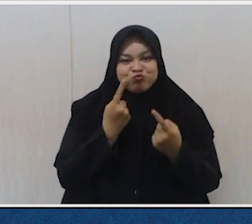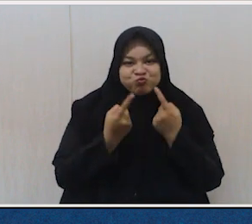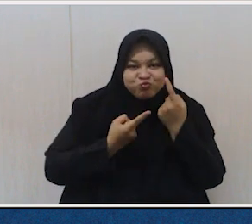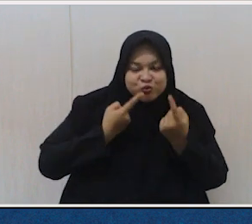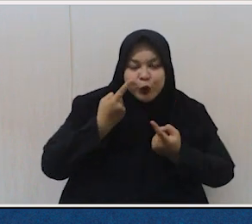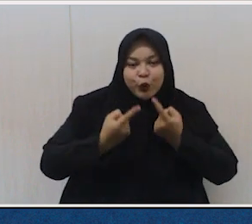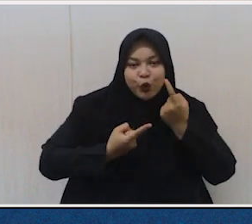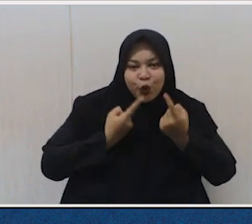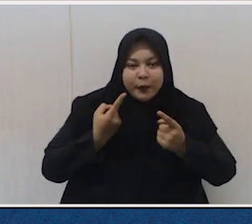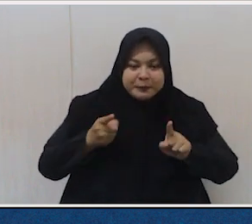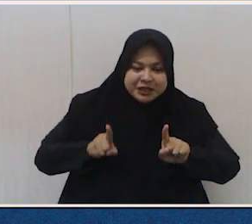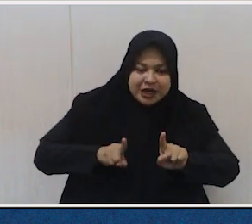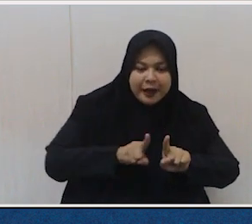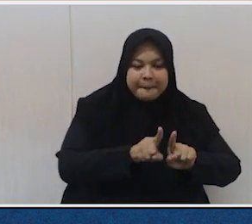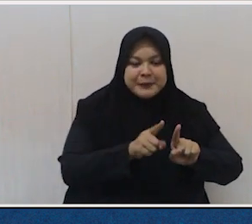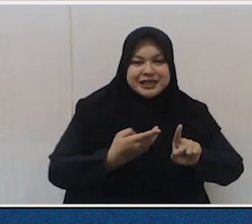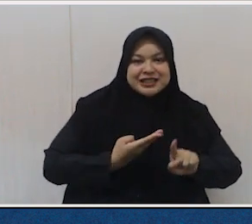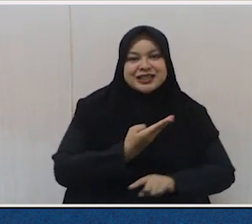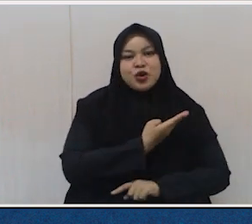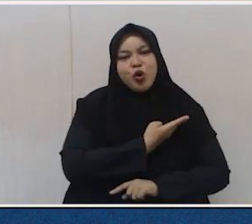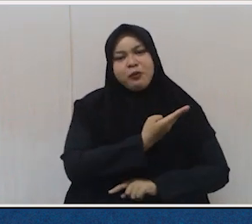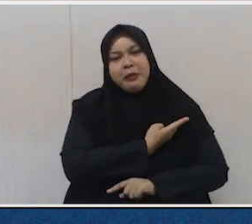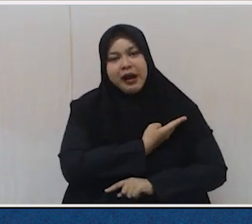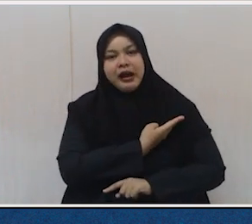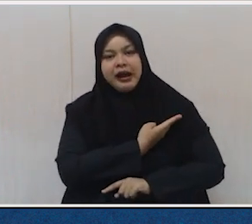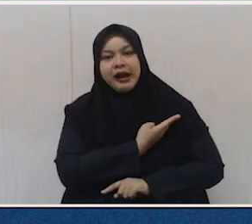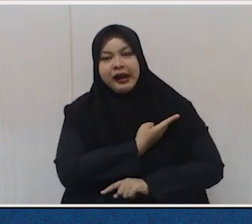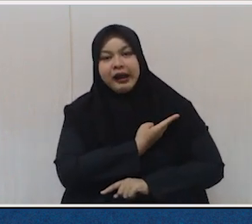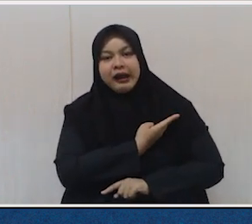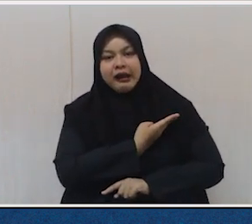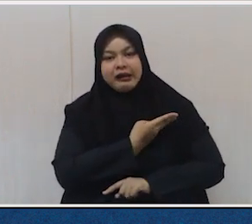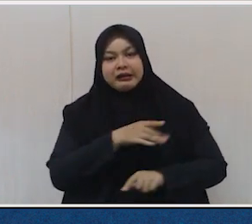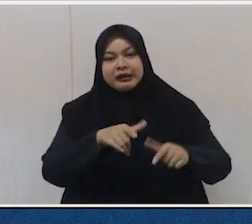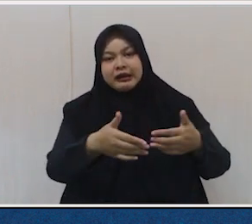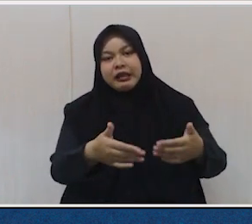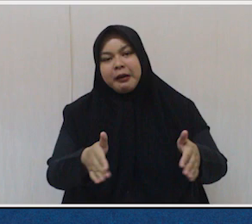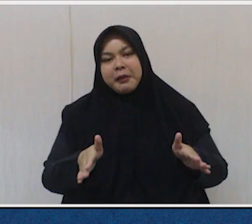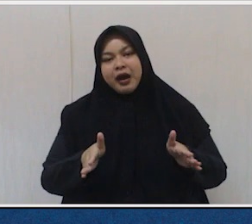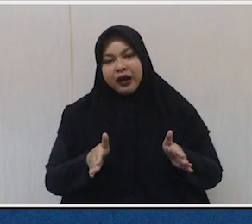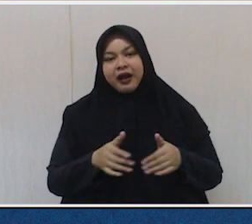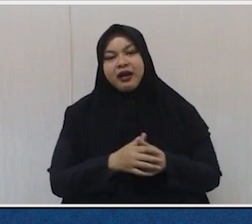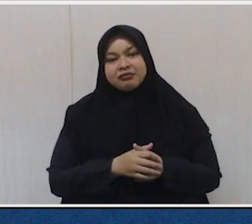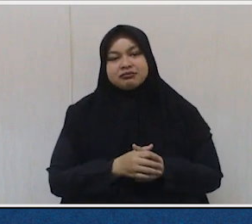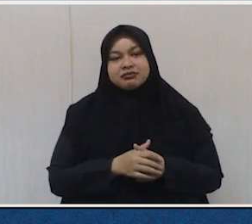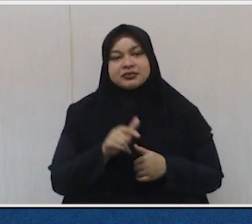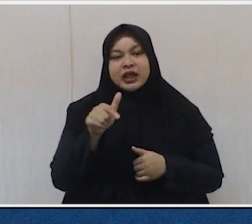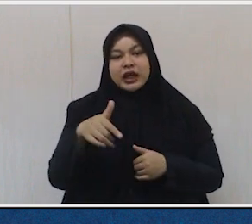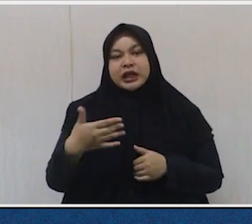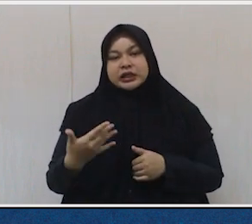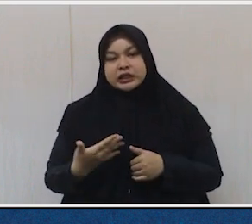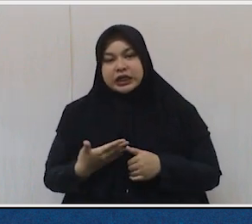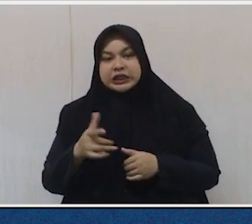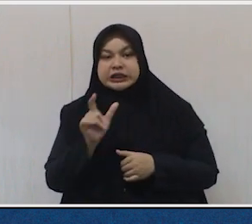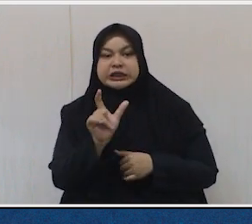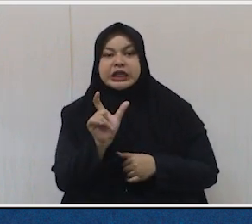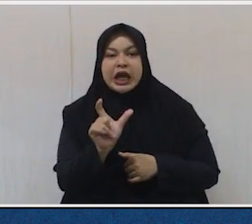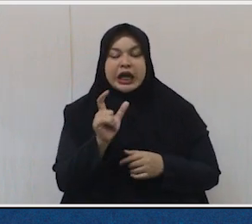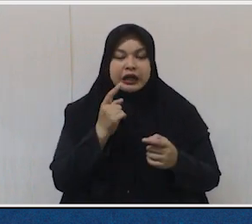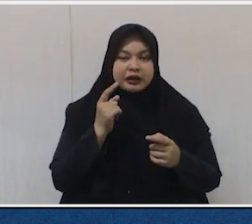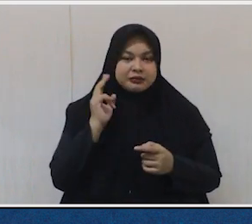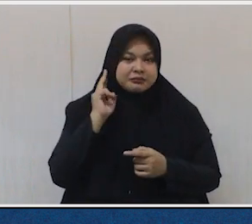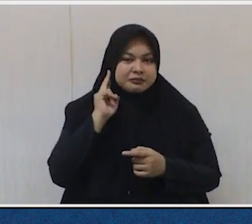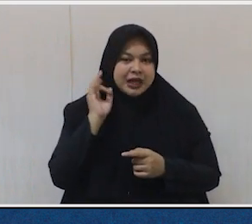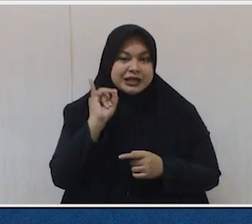mendengarkaneritanyaanya mendampingi para korban gitu ya para korban di lapangan ya dengan dengan cara mung bercerita